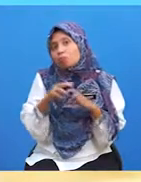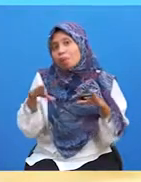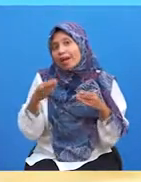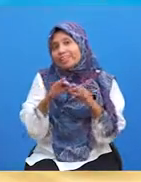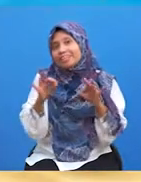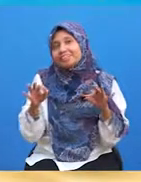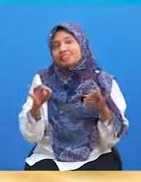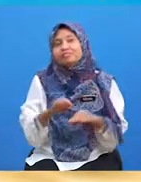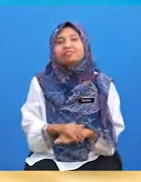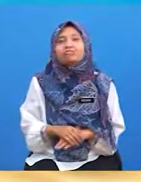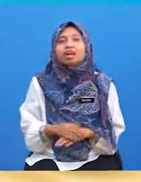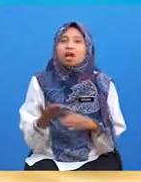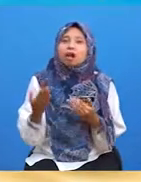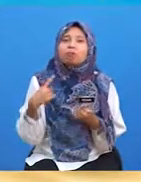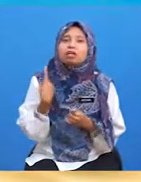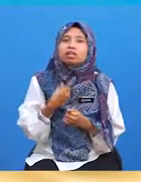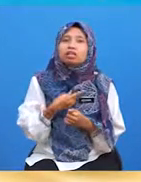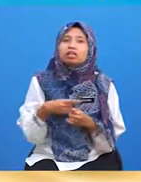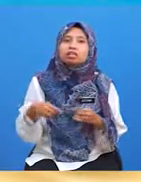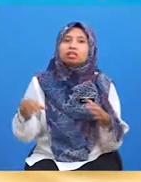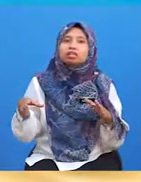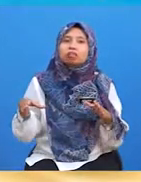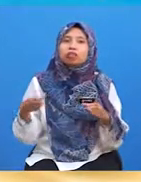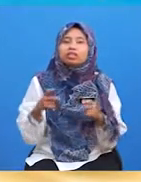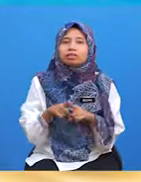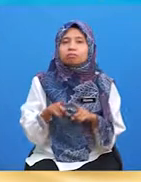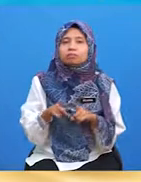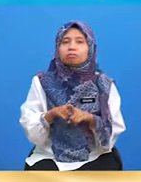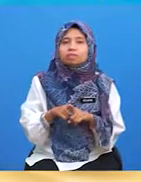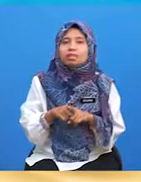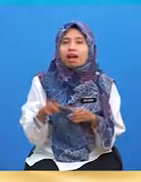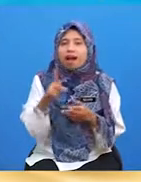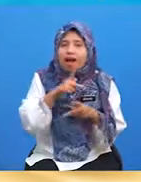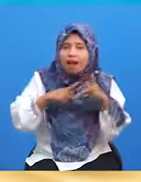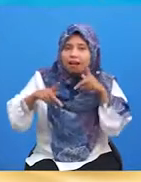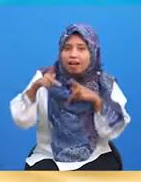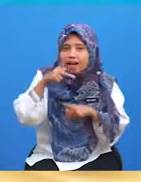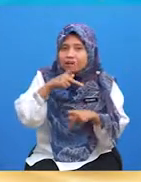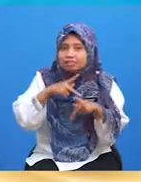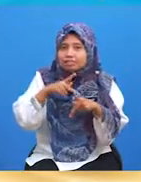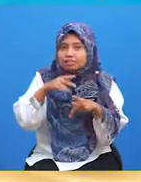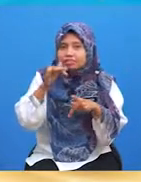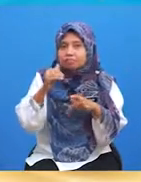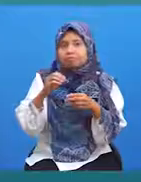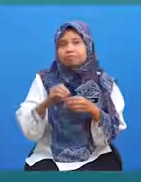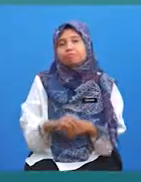ayat. Mari kita sama-sama mengkaji peribahasa yang